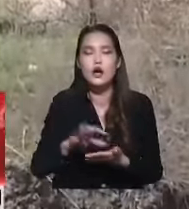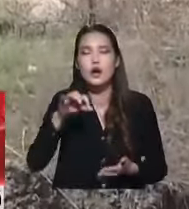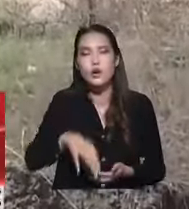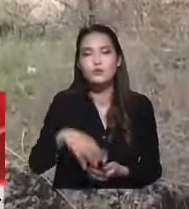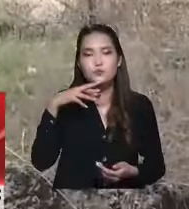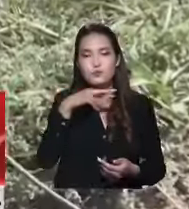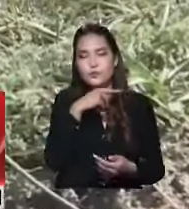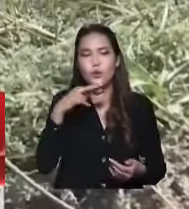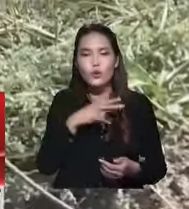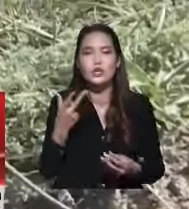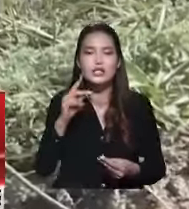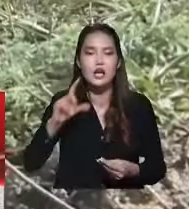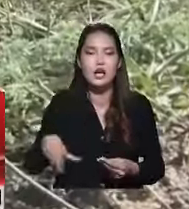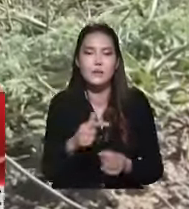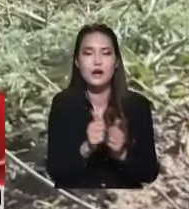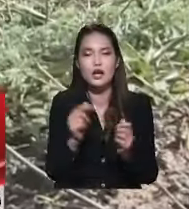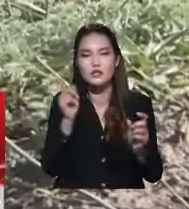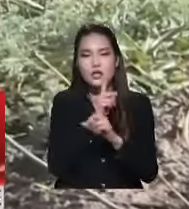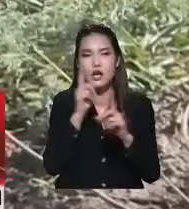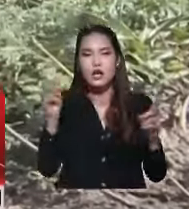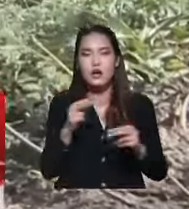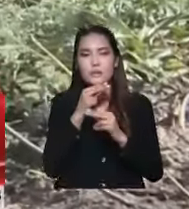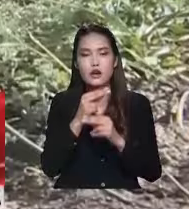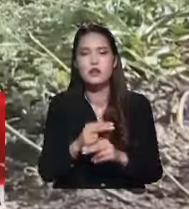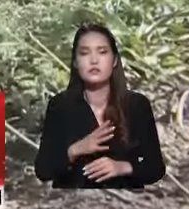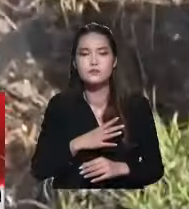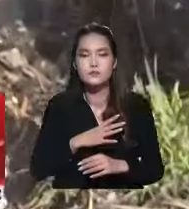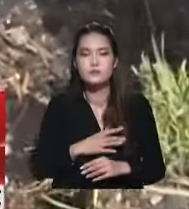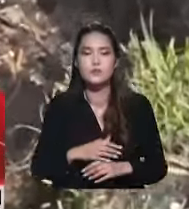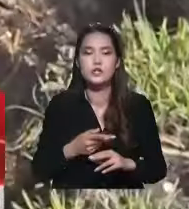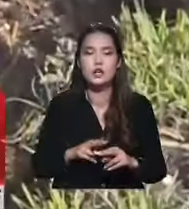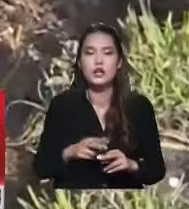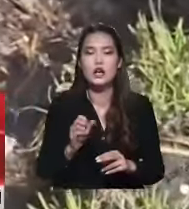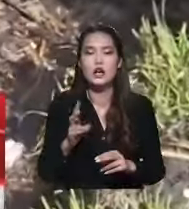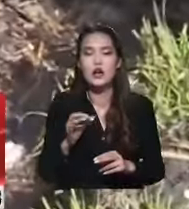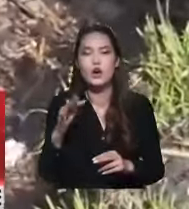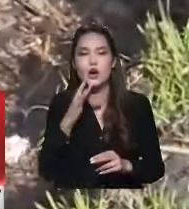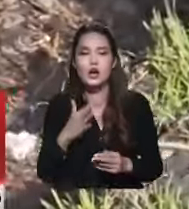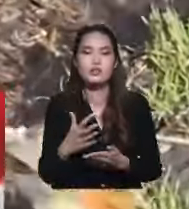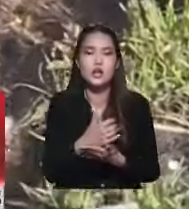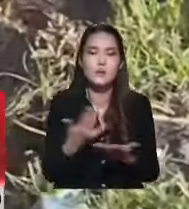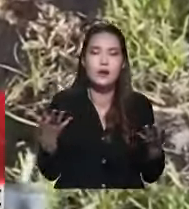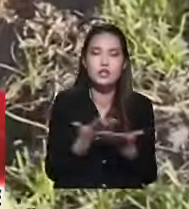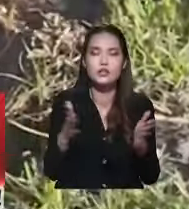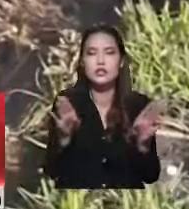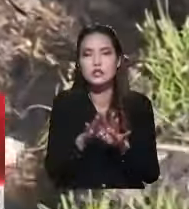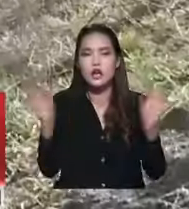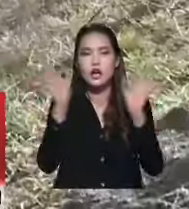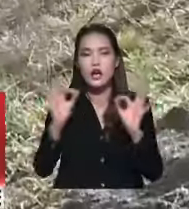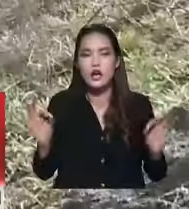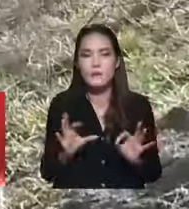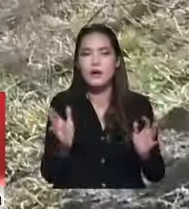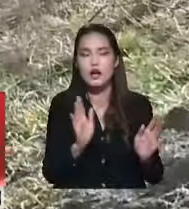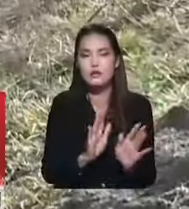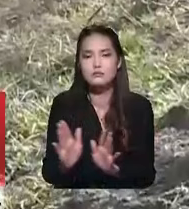Федоровское водохранилище. Они освободили водоем и его берег от бытовых и рыболовных отходов. Таким образом, молодые люди приведут в порядок